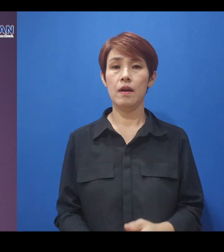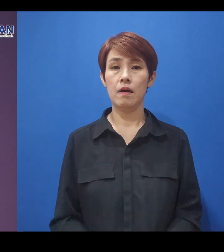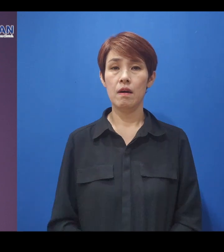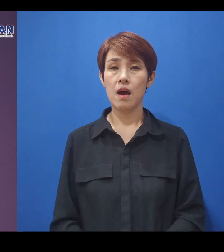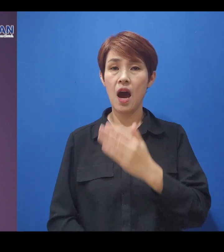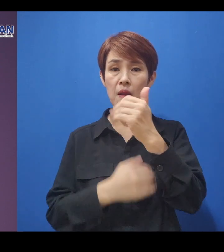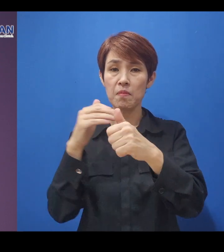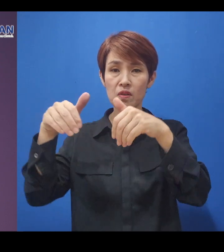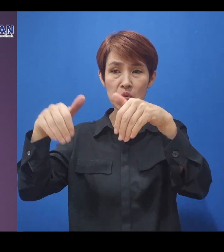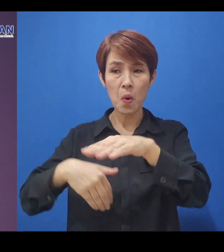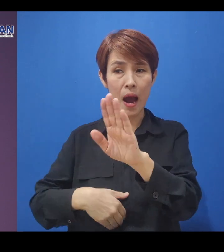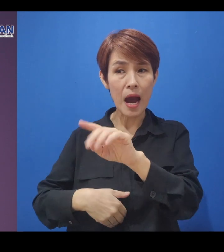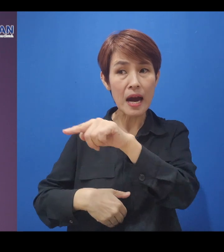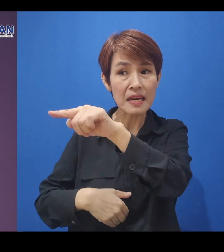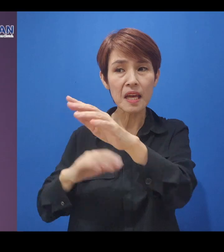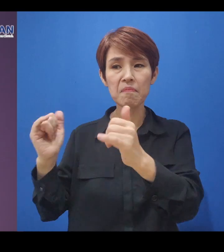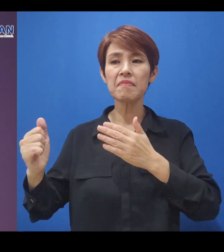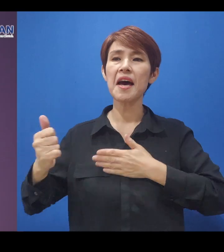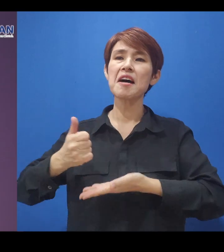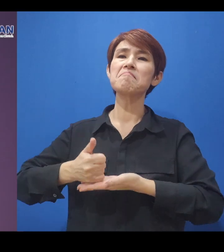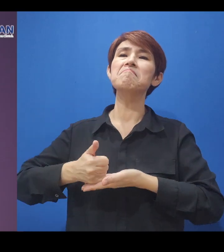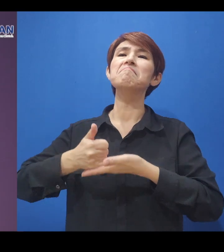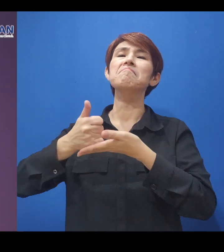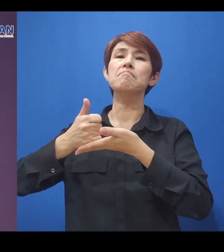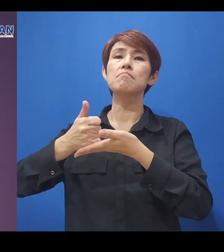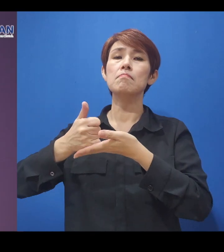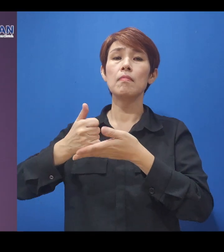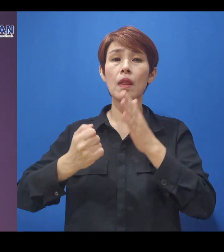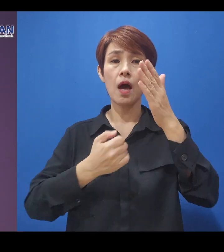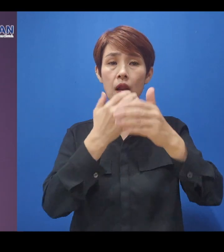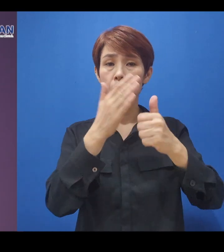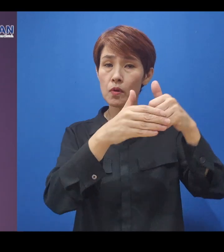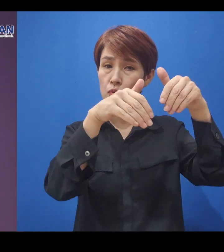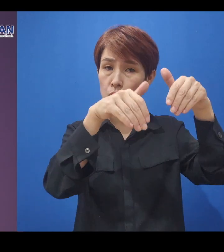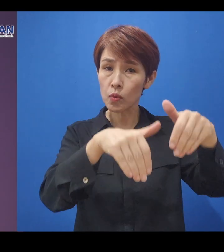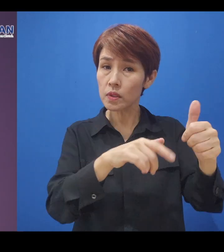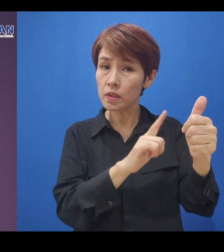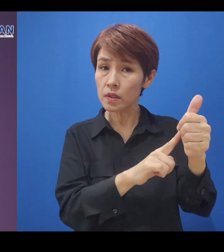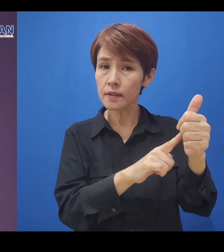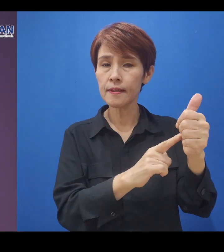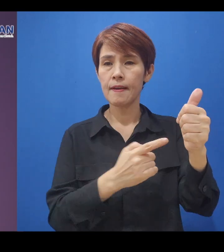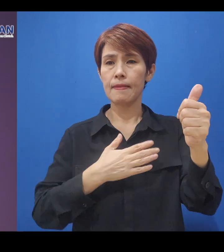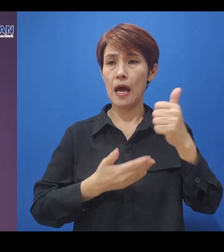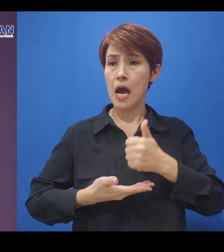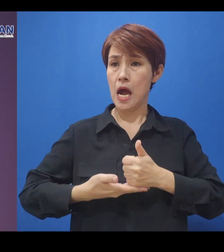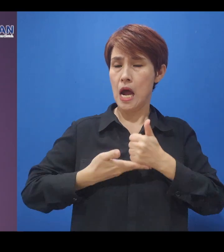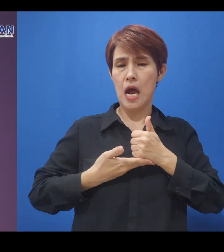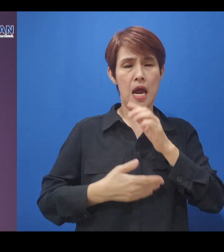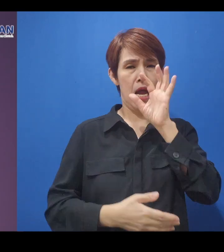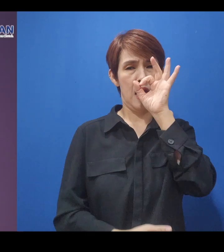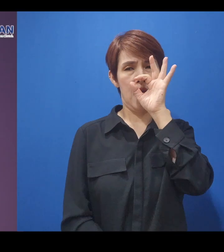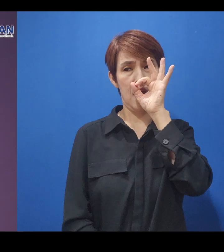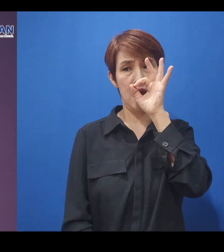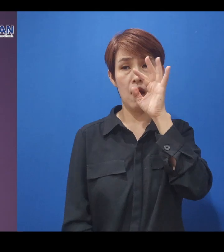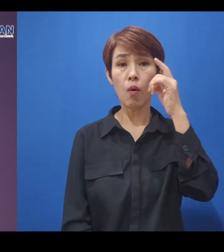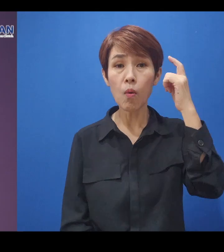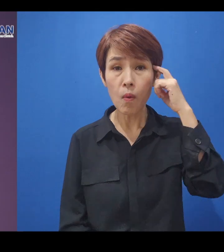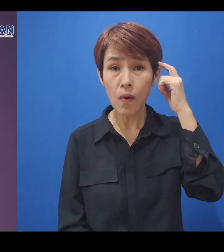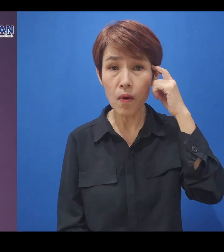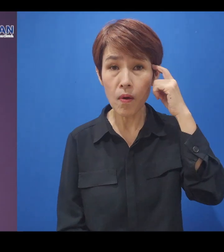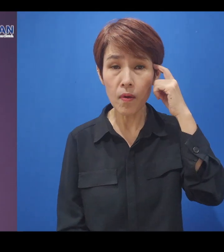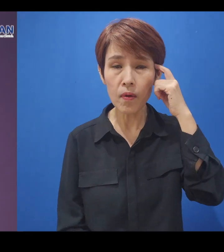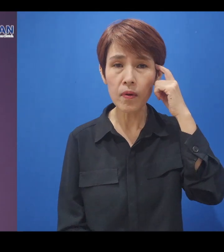사람은 자신이 높임을 받습니다. 그러나 하나님의 종은 자신을 높일 수가 없습니다.